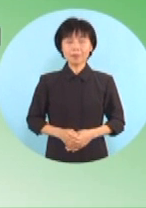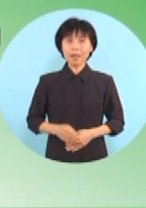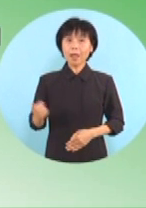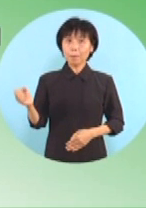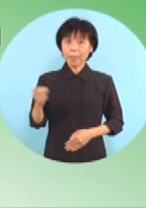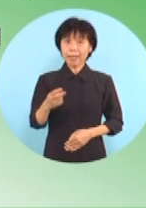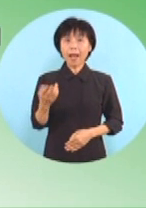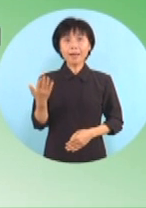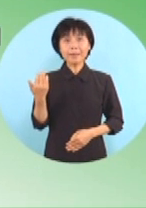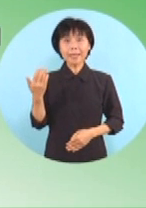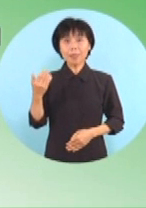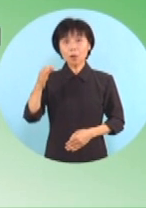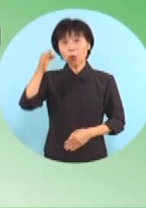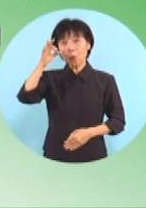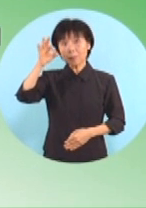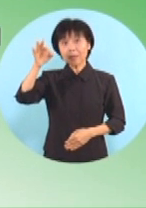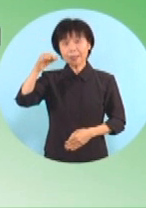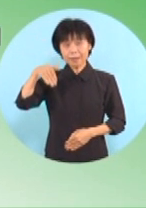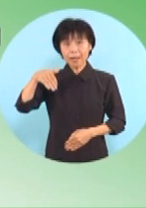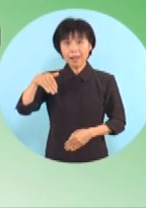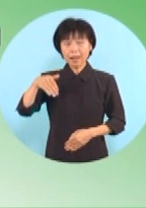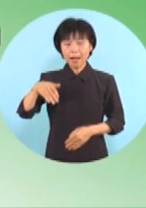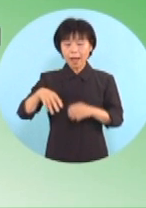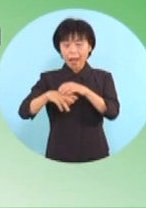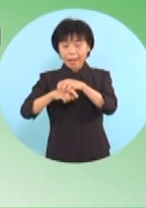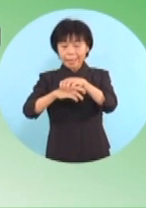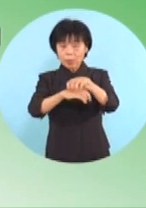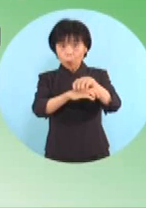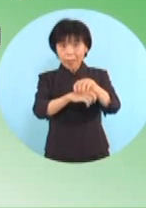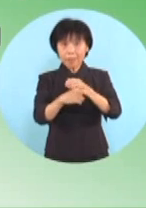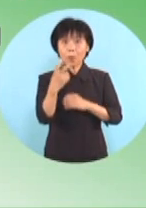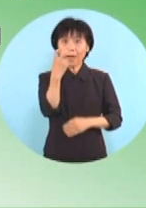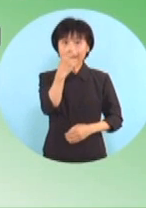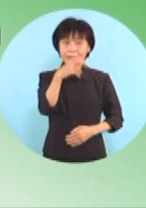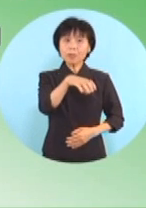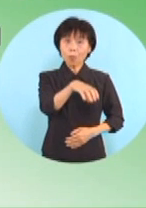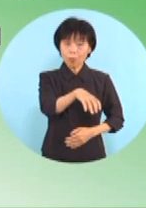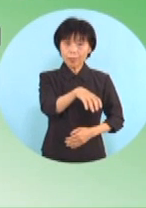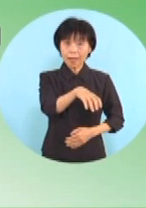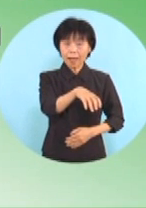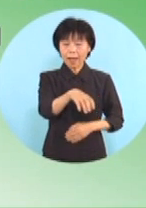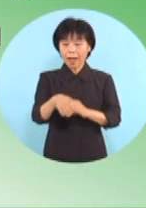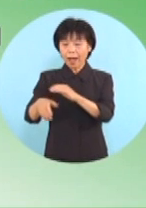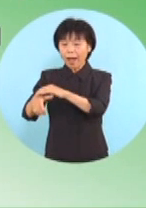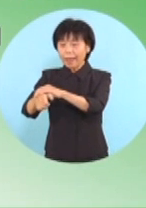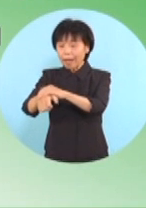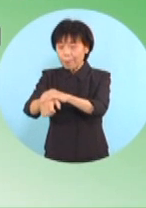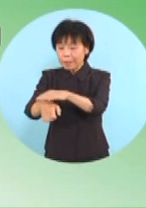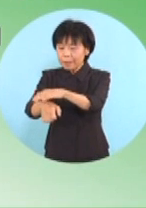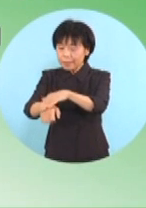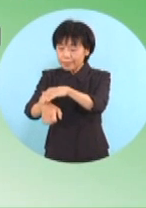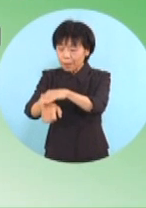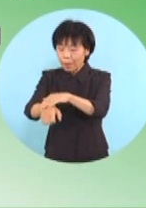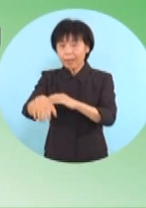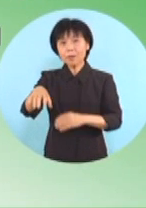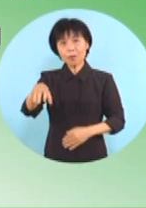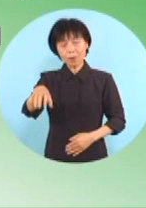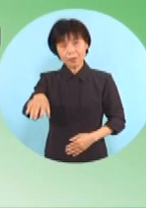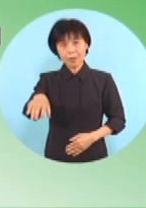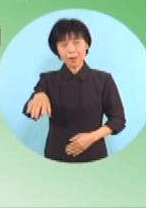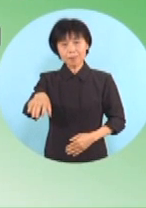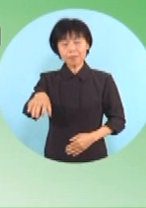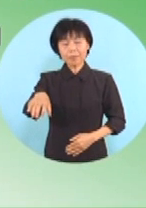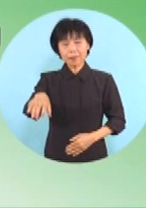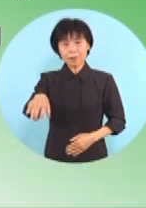から先ほどのヤドカリ観察コーナー、あとね、ムツアシガメのムッちゃんに触れるコー